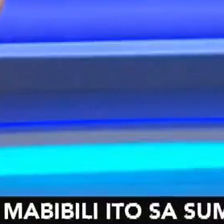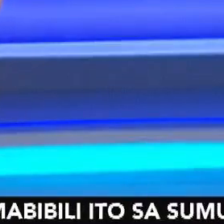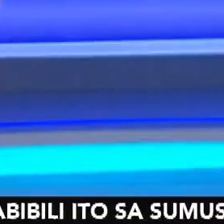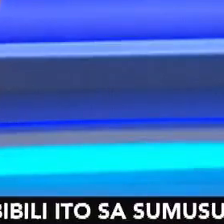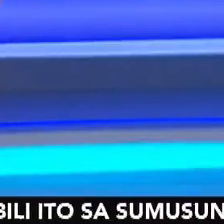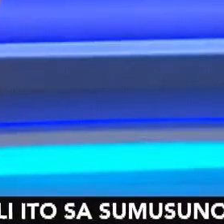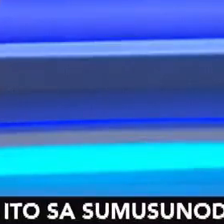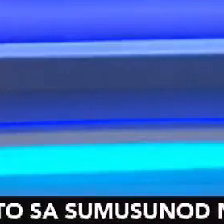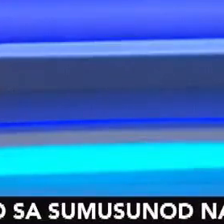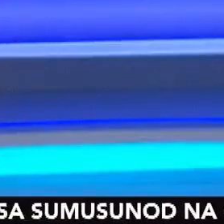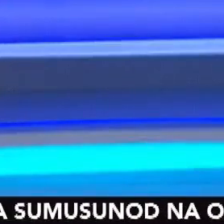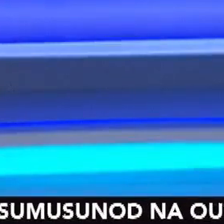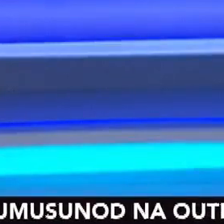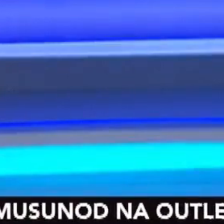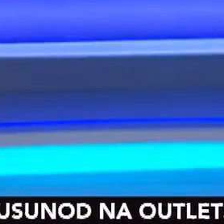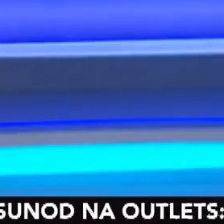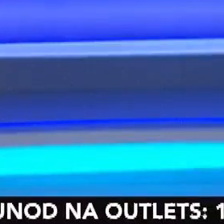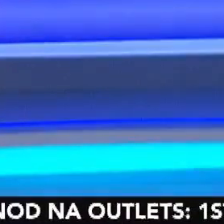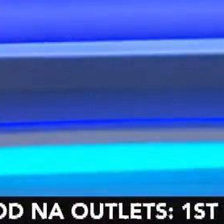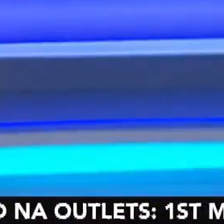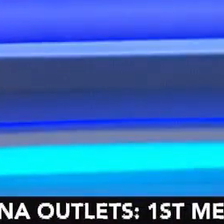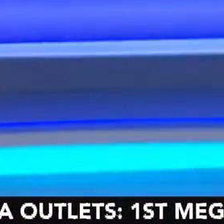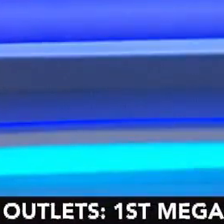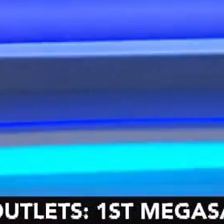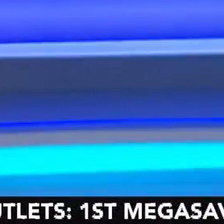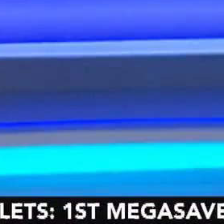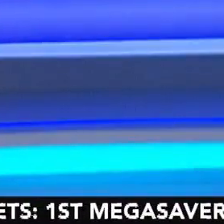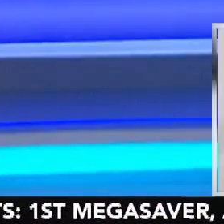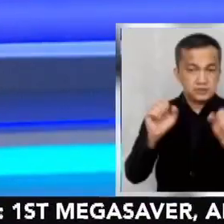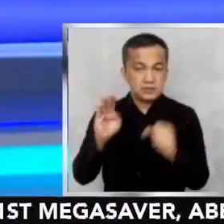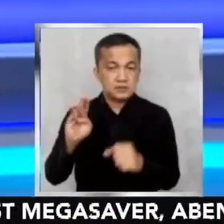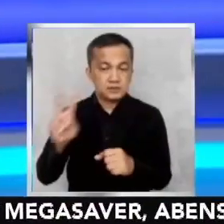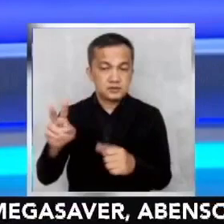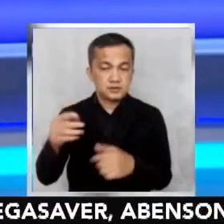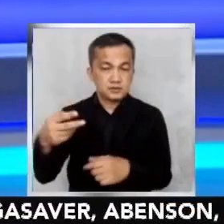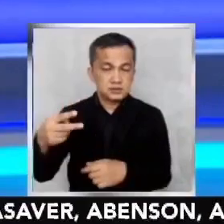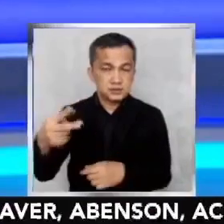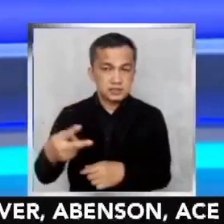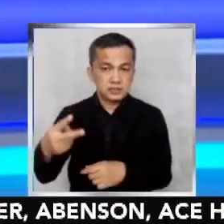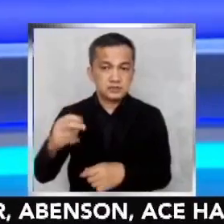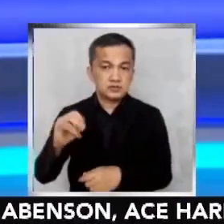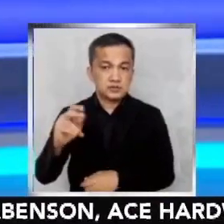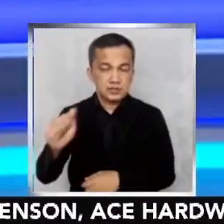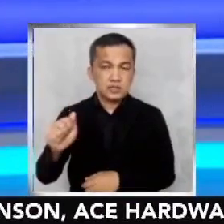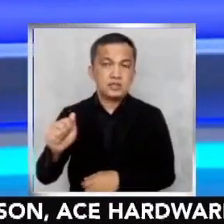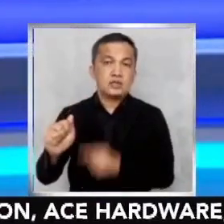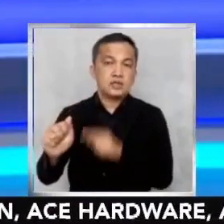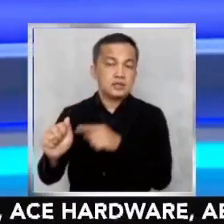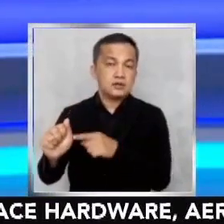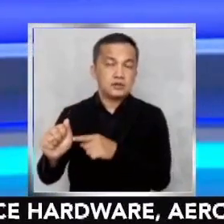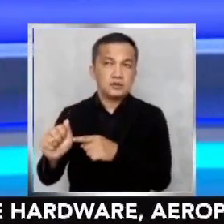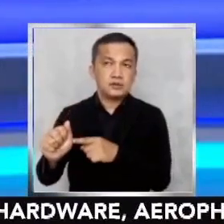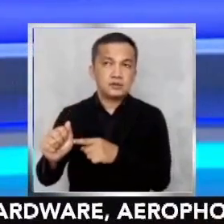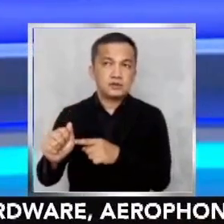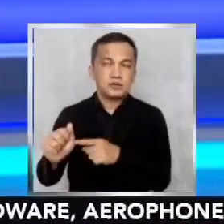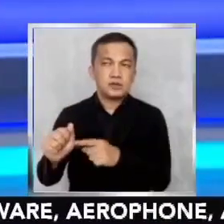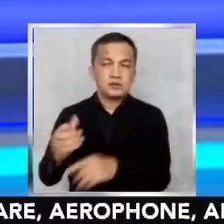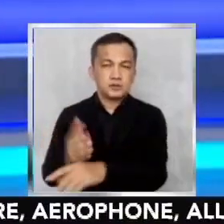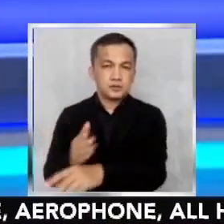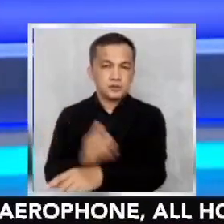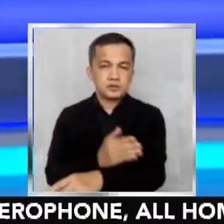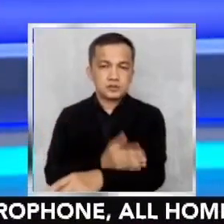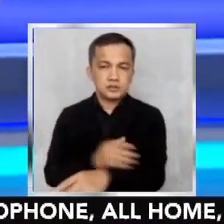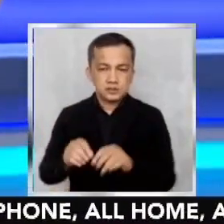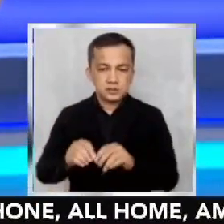At kabilang sa mga tatalakayin daw ni Pangulong Bongbong Marcos sa ikalawa niyang State of the Nation Address, ang progress ng mga inilatag niyang